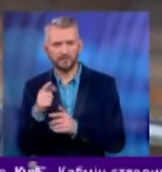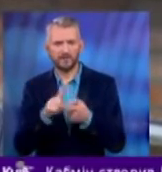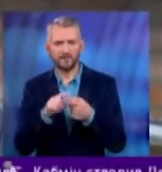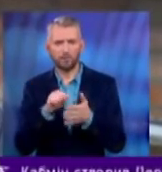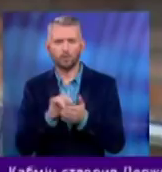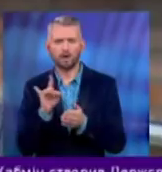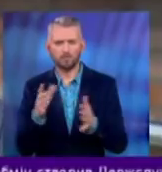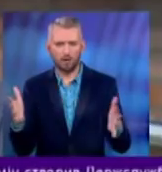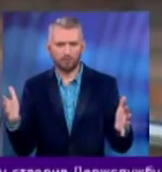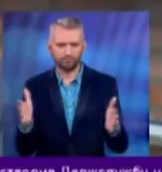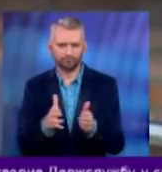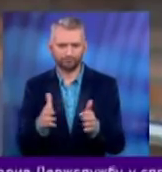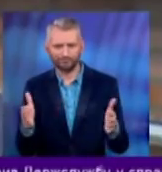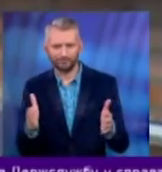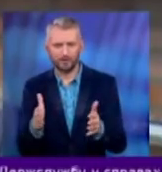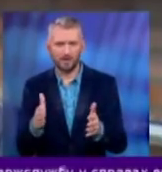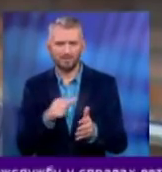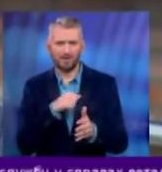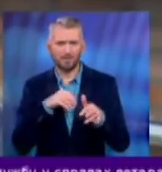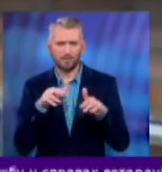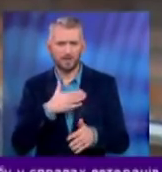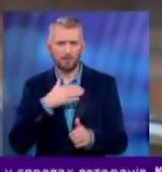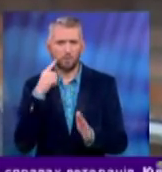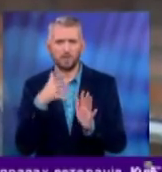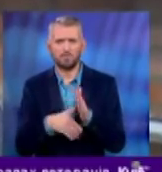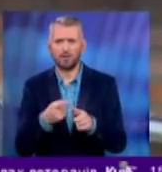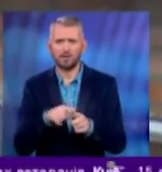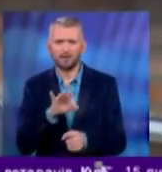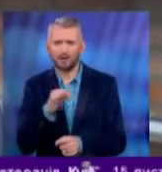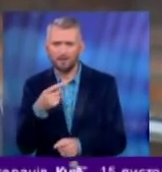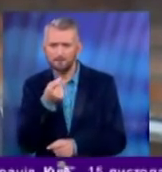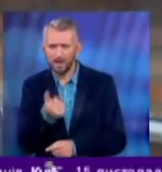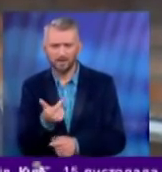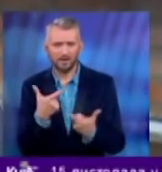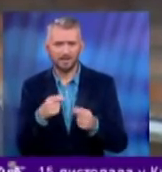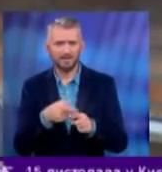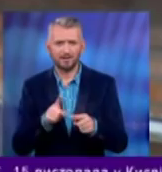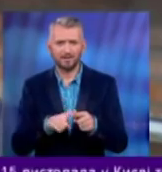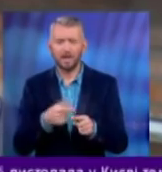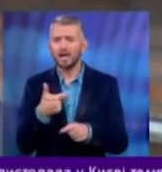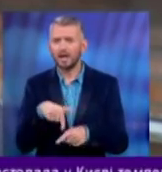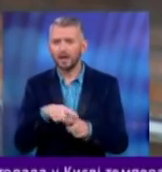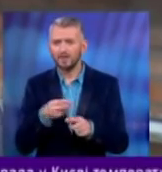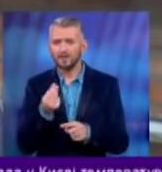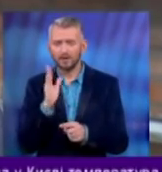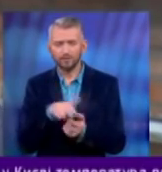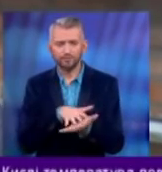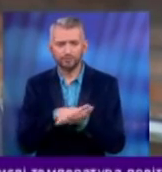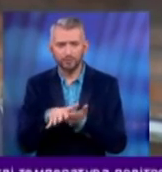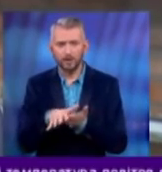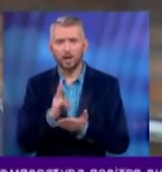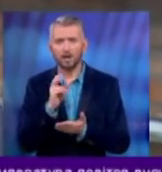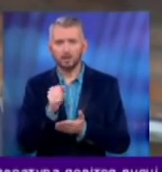розміру животного. Тобто, ну, на самом деле, в моєму розумінні, це копійки. Діти гроші пійдуть, в даному